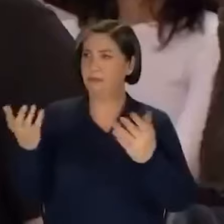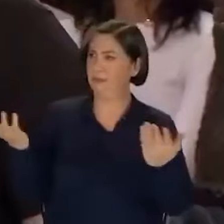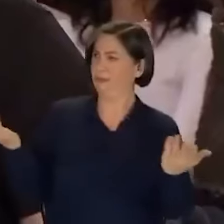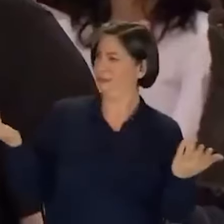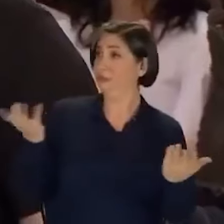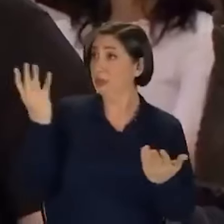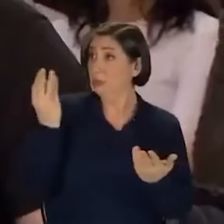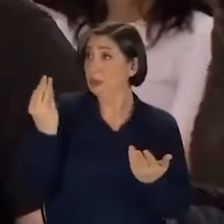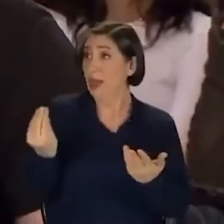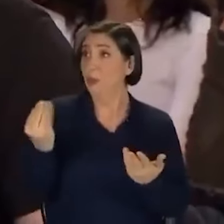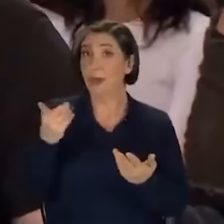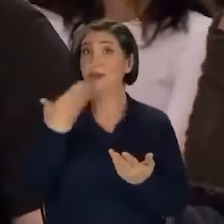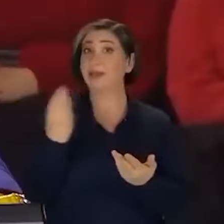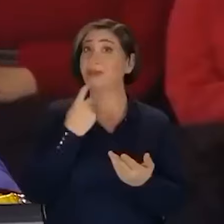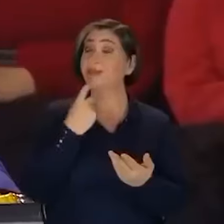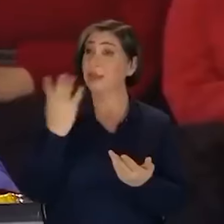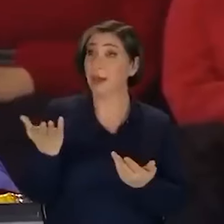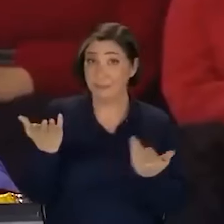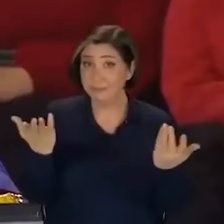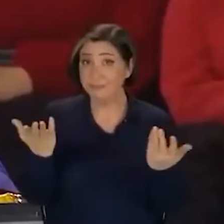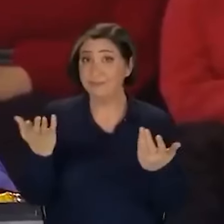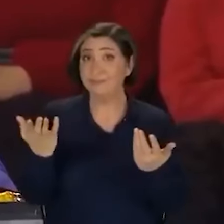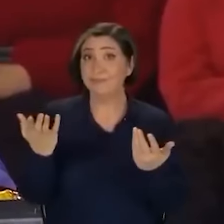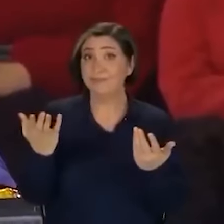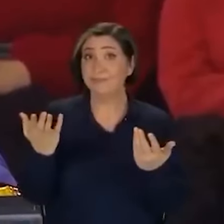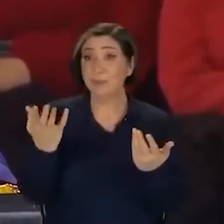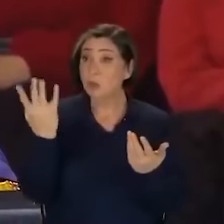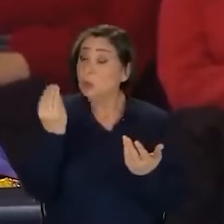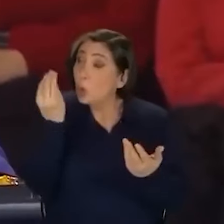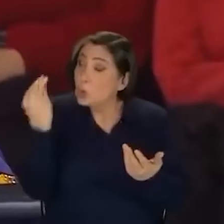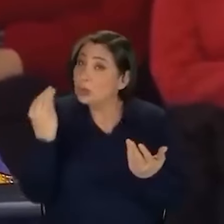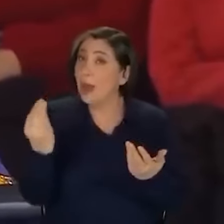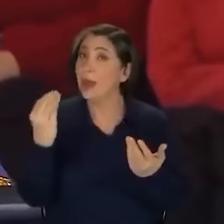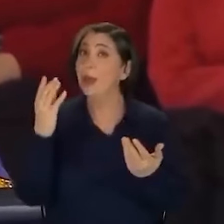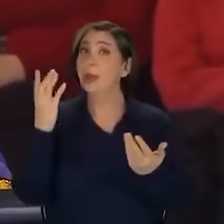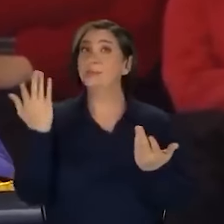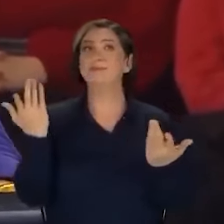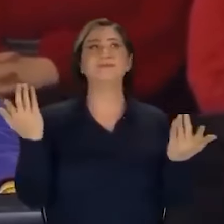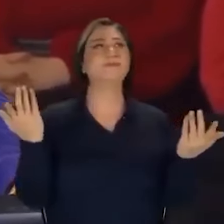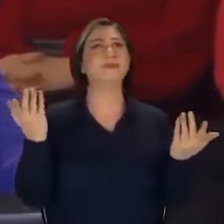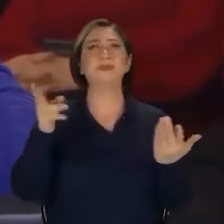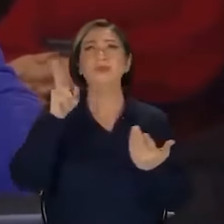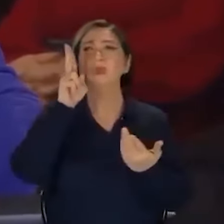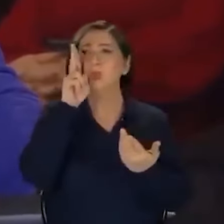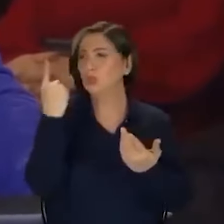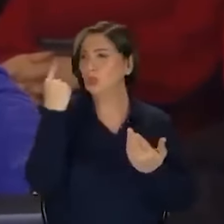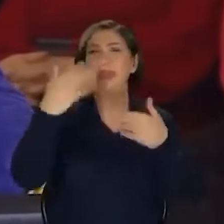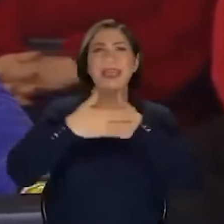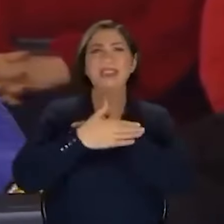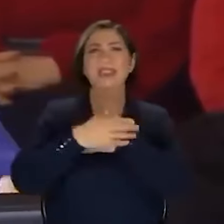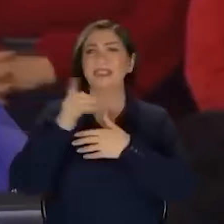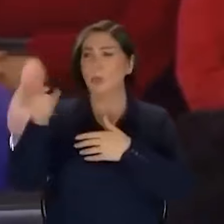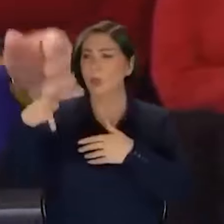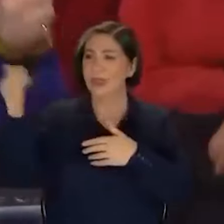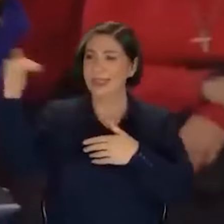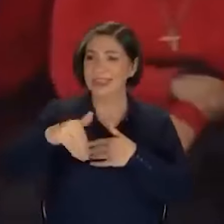diyor ne güzel Ama bu genç yaşta değil mi yani çok güzel Bunu yani şimdi şeyse son dün gece işte Sen